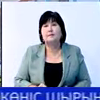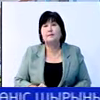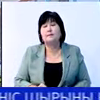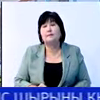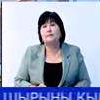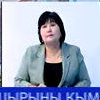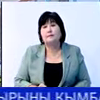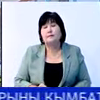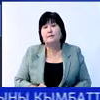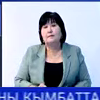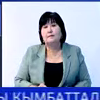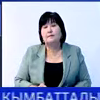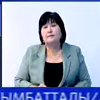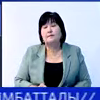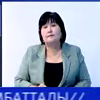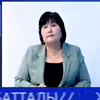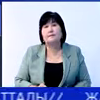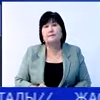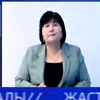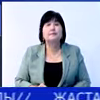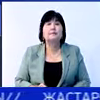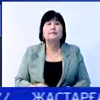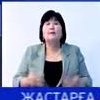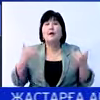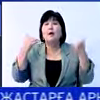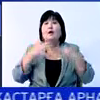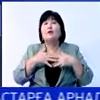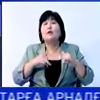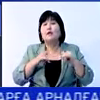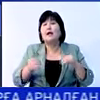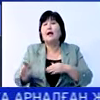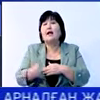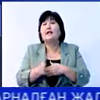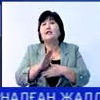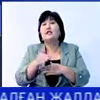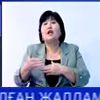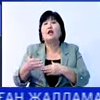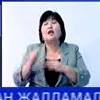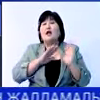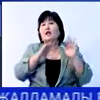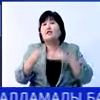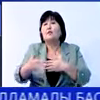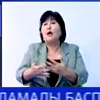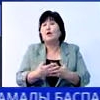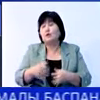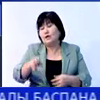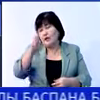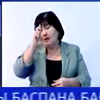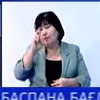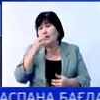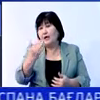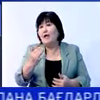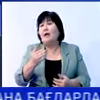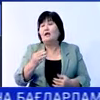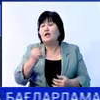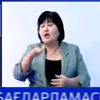телеарнасы, Қармақшы ауданынан. Төрт түлігін түлетіп, теңізден балық сүзген аралдықтарда соңғы жылдары мемлекеттік бағдарлама бойынша